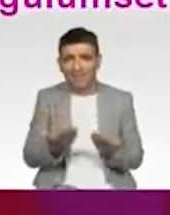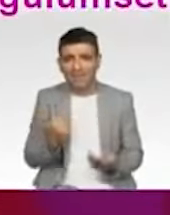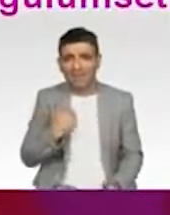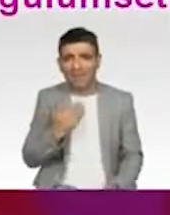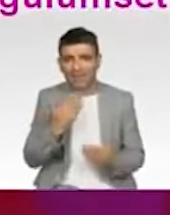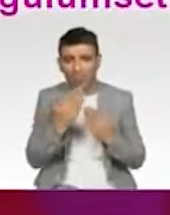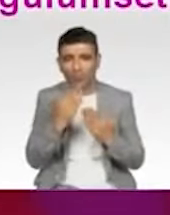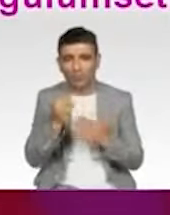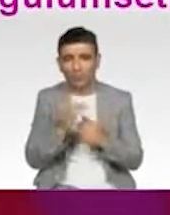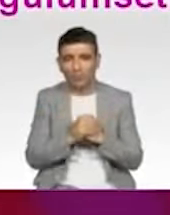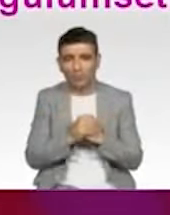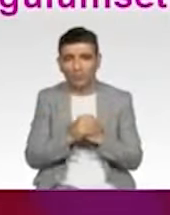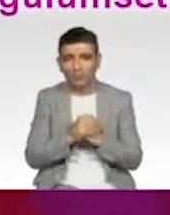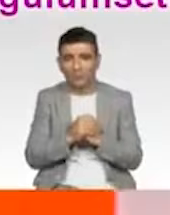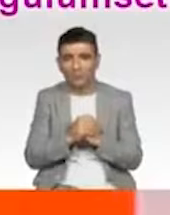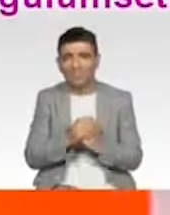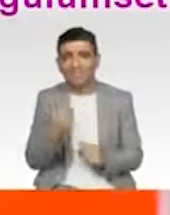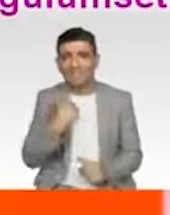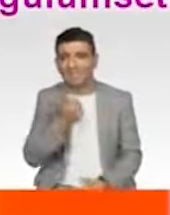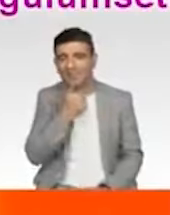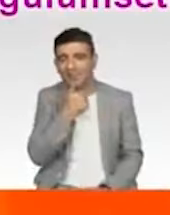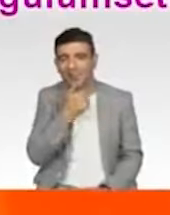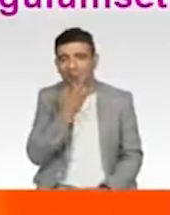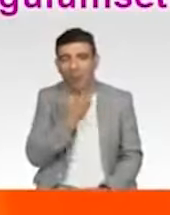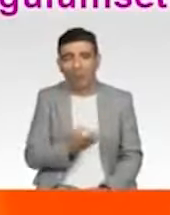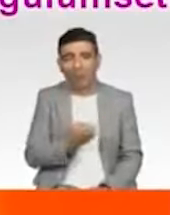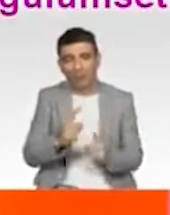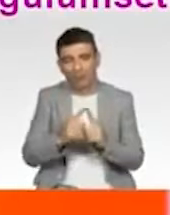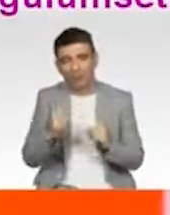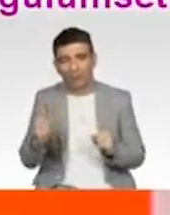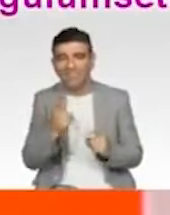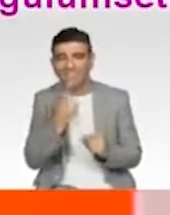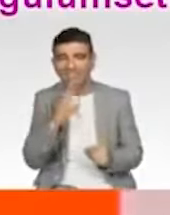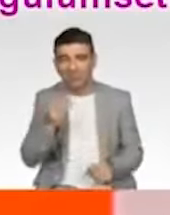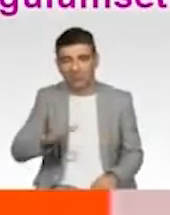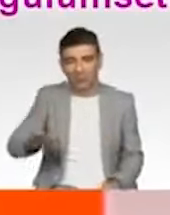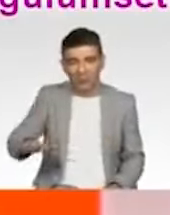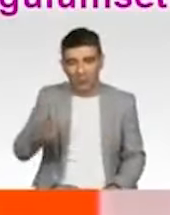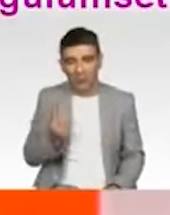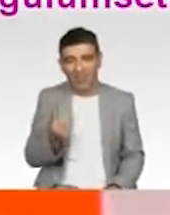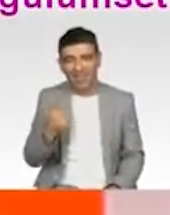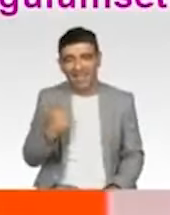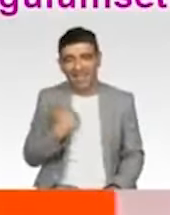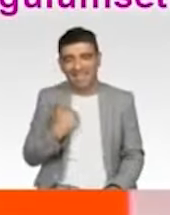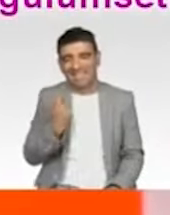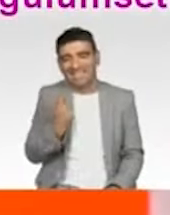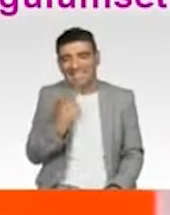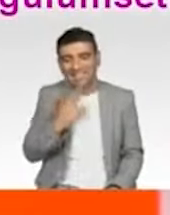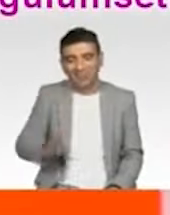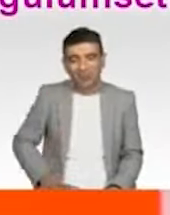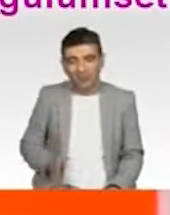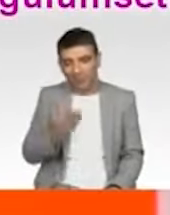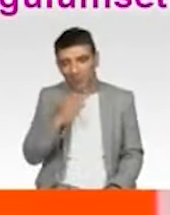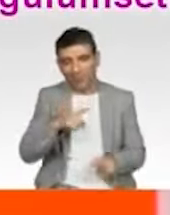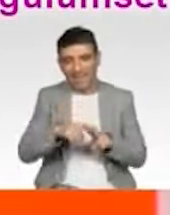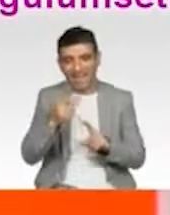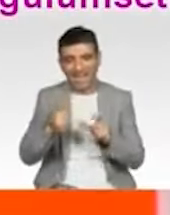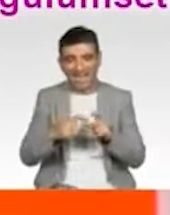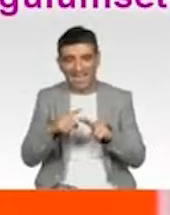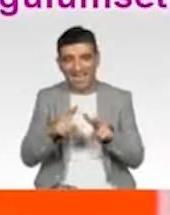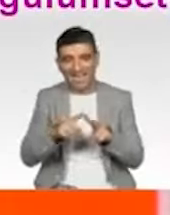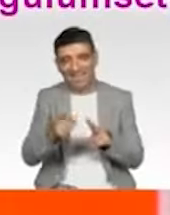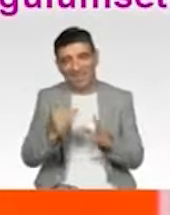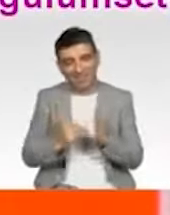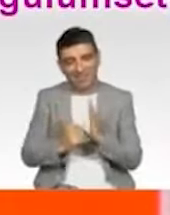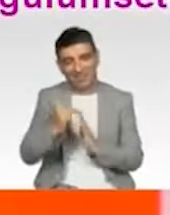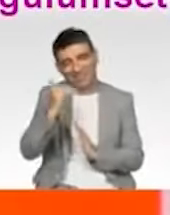de okudum. Evet, biz yani babaların ömrü uzuyor kız çocuğu olunca. Yani benim bir kız çocuğum yok ama Alişan'ın ömrü 74.